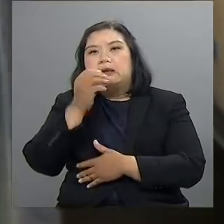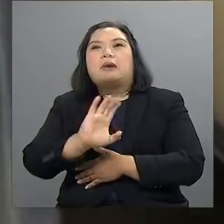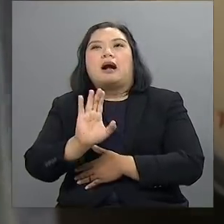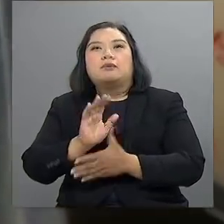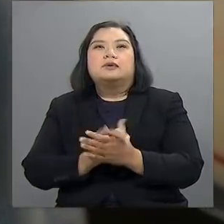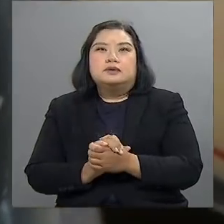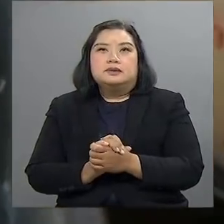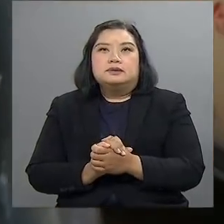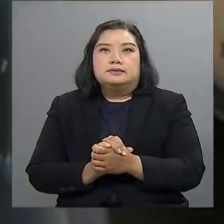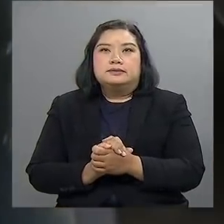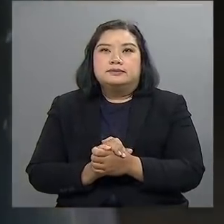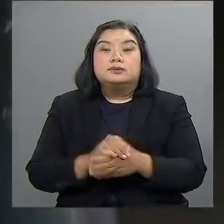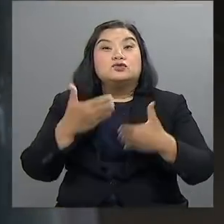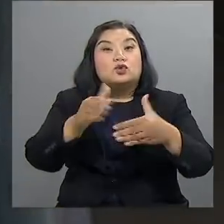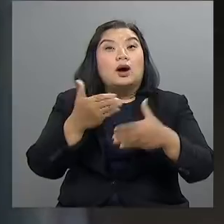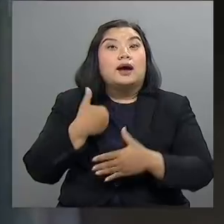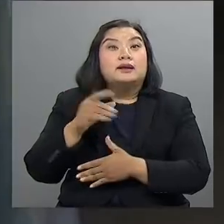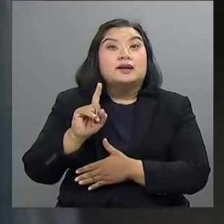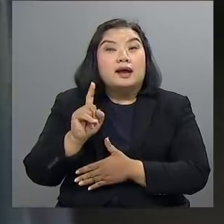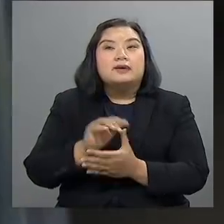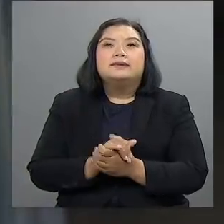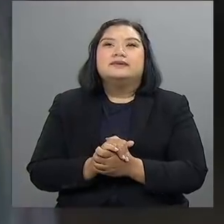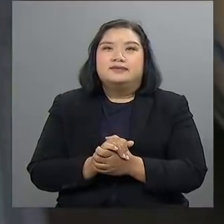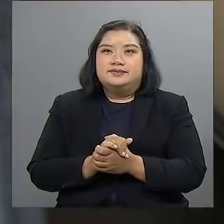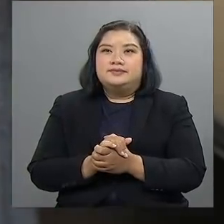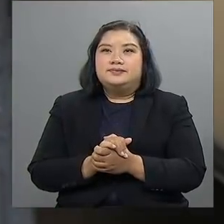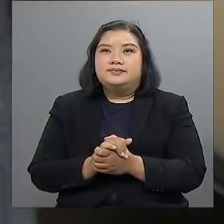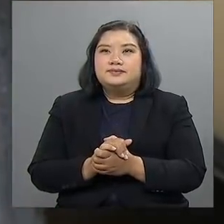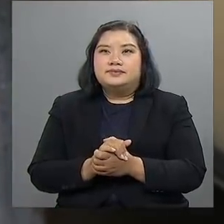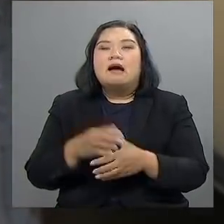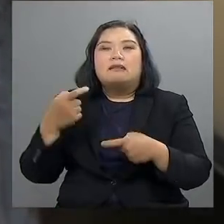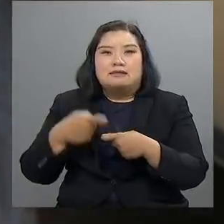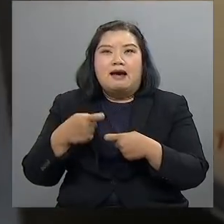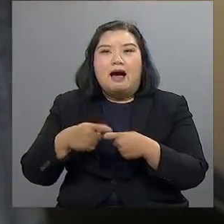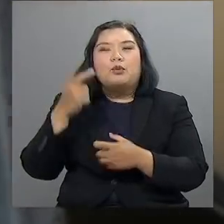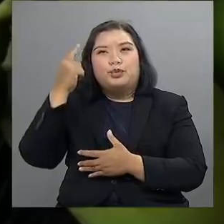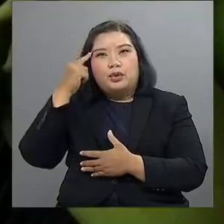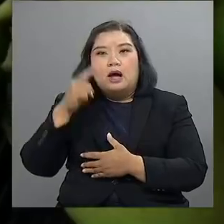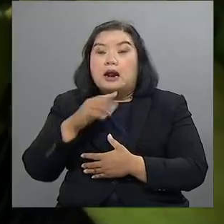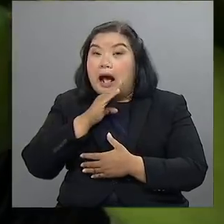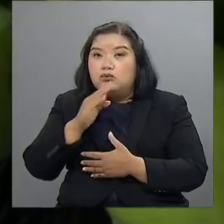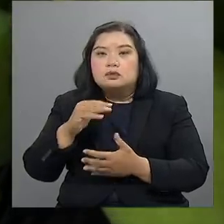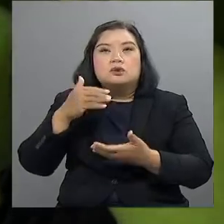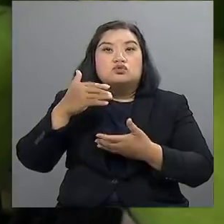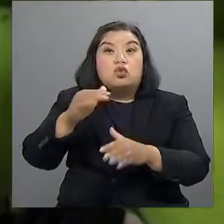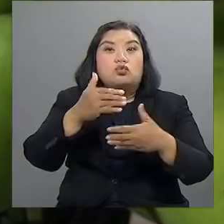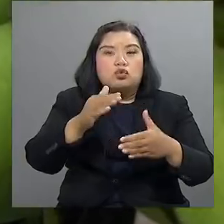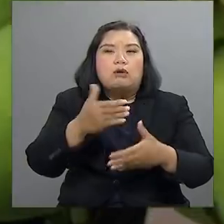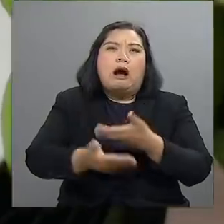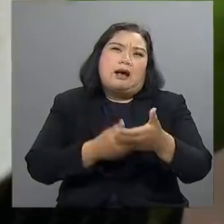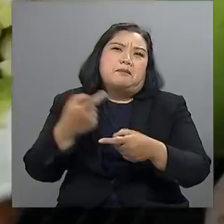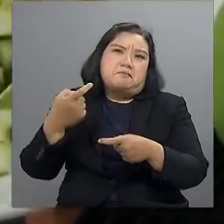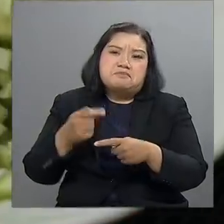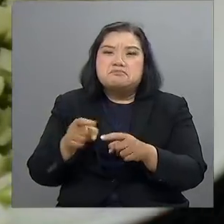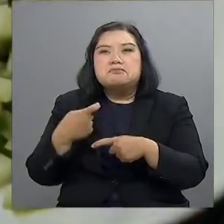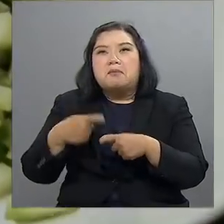าร ขายมุกตัดดาวเงี้ยหรอ มันขนส่ง เป็นอาหารอวกาศ ค่าขนส่งมันจะแพงเลยยังไม่ได้ไปถึง ต่ออีลอนมัส ก์แต่อันเนี้ยไม่แพงคุณผู้ชม